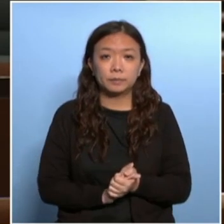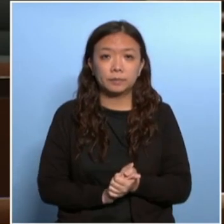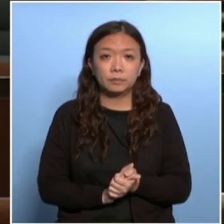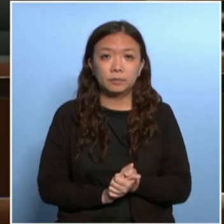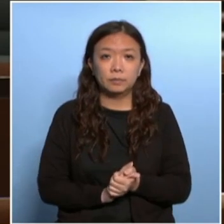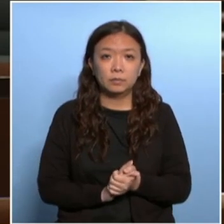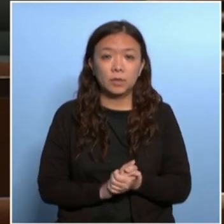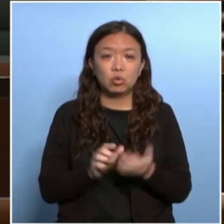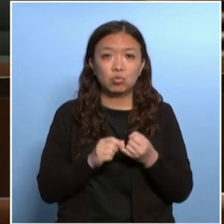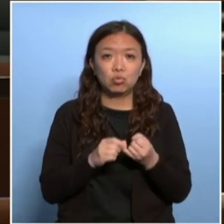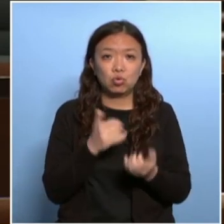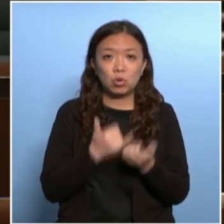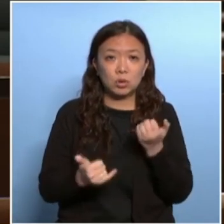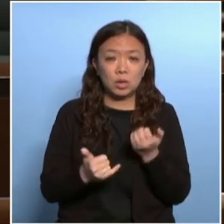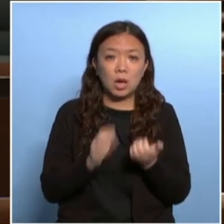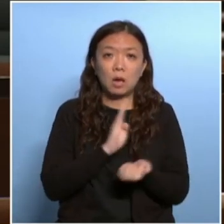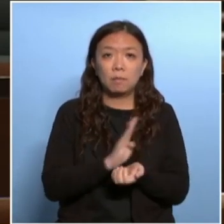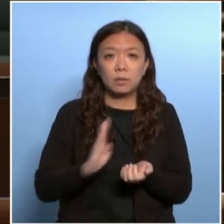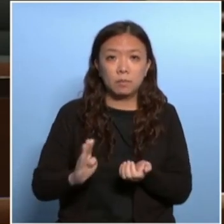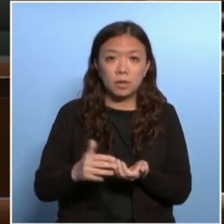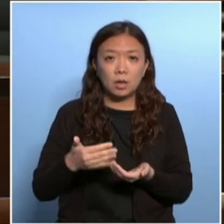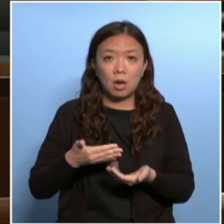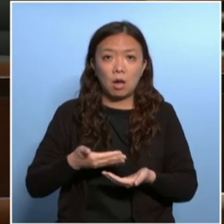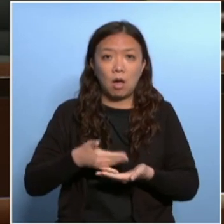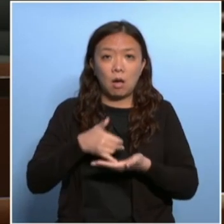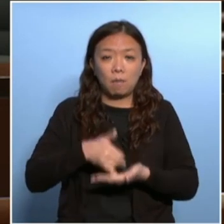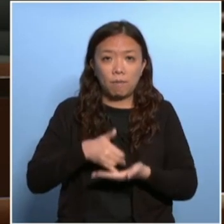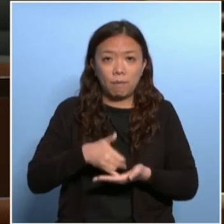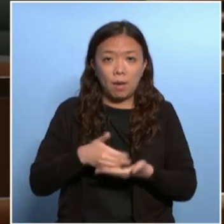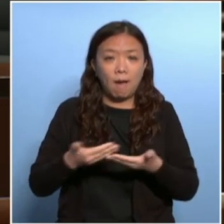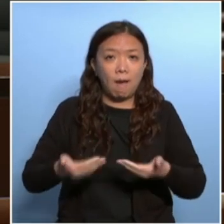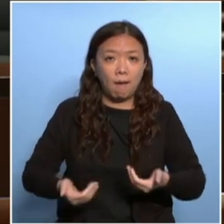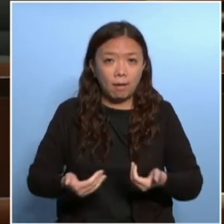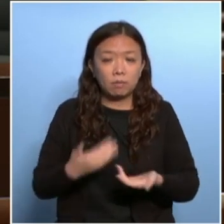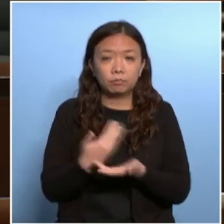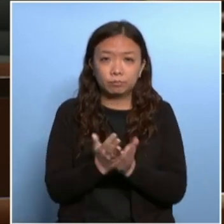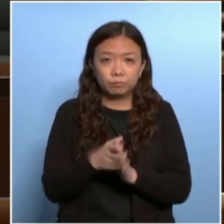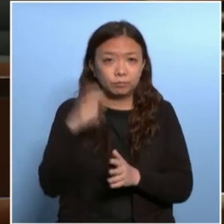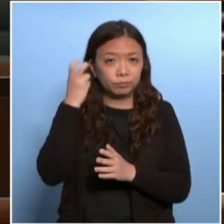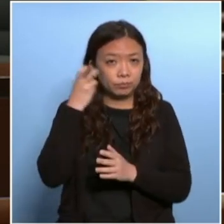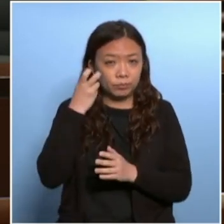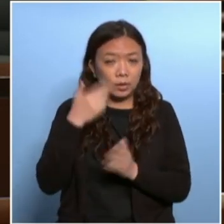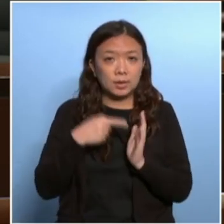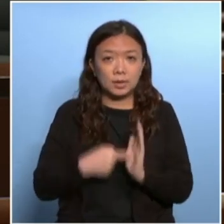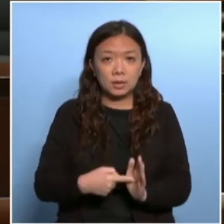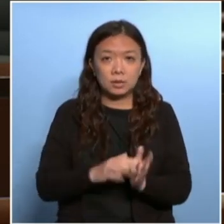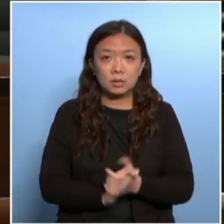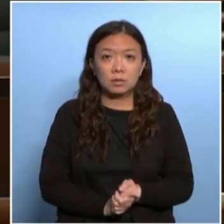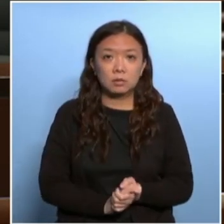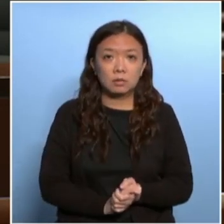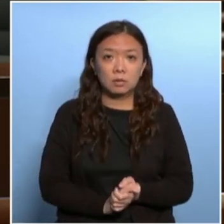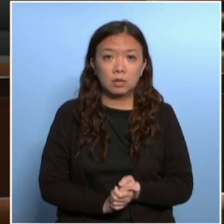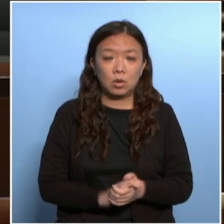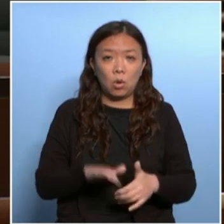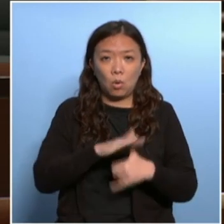初生嬰兒的譬如他的體重是不足啊等等，這個其實呢很多個研究顯示呢都是跟呢